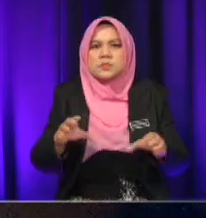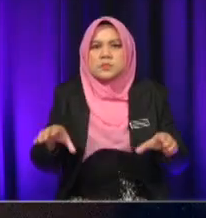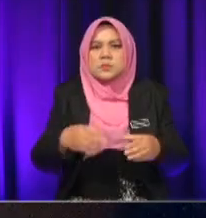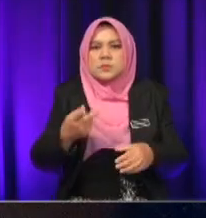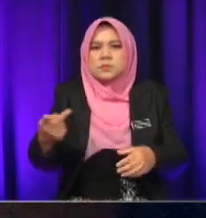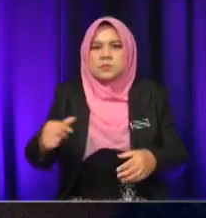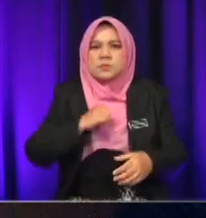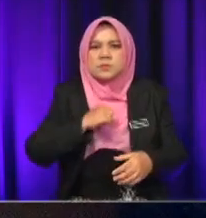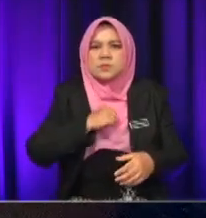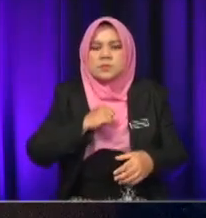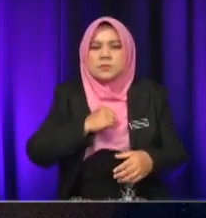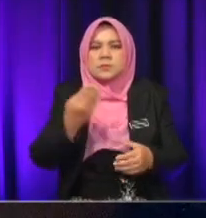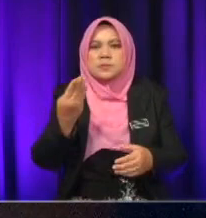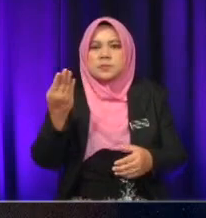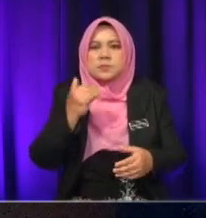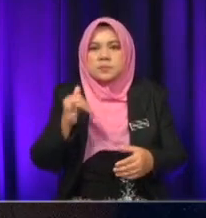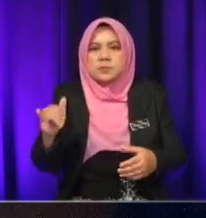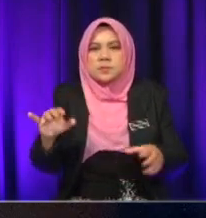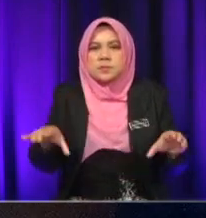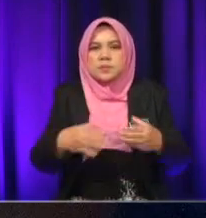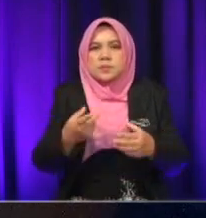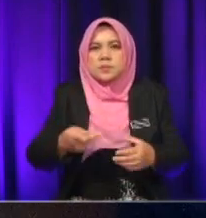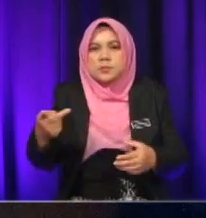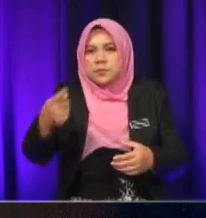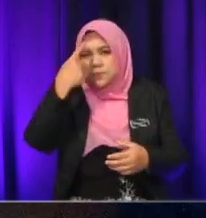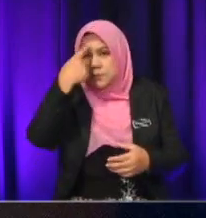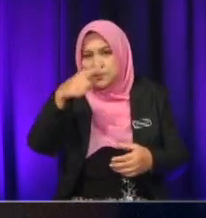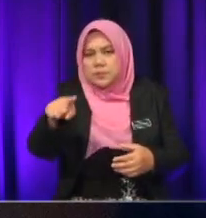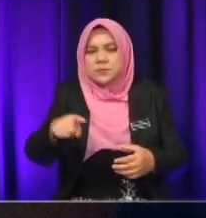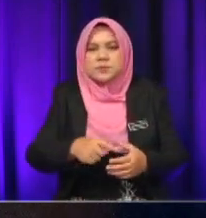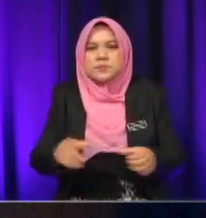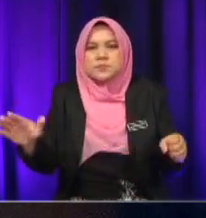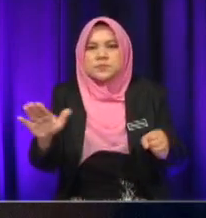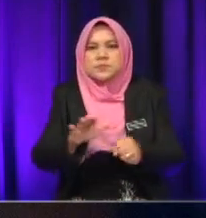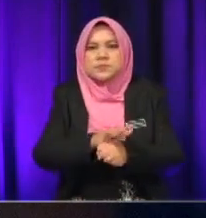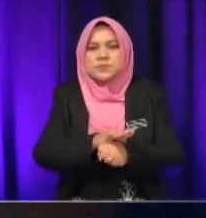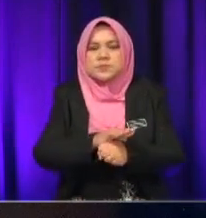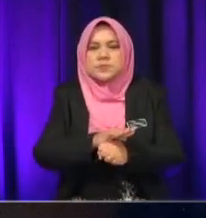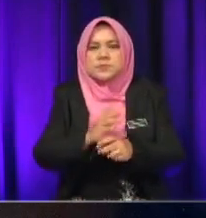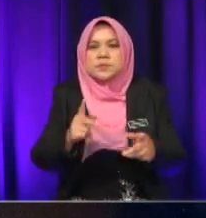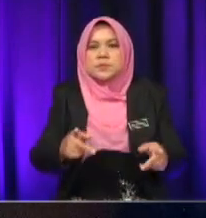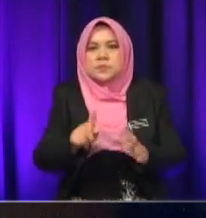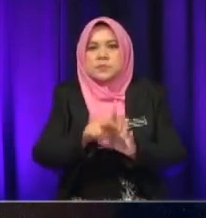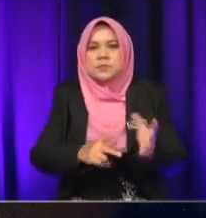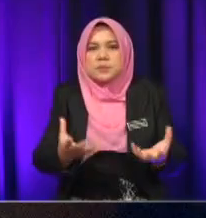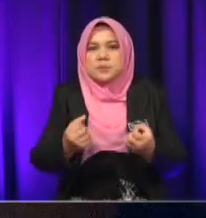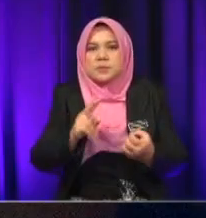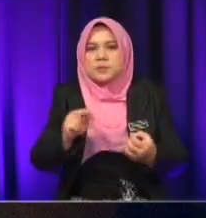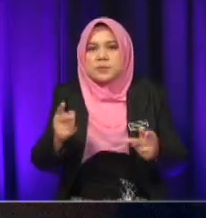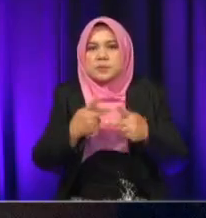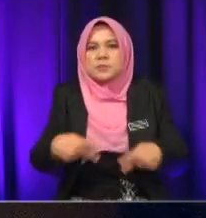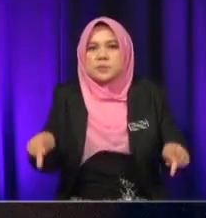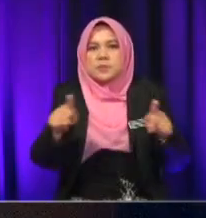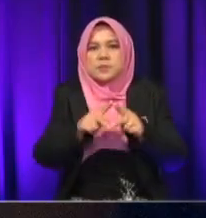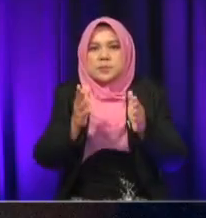Ha, biasanya dia akan buat produk untuk memenuhi kehendak keperluan